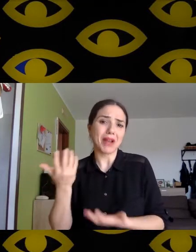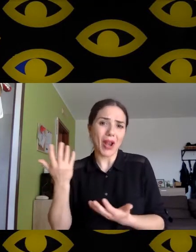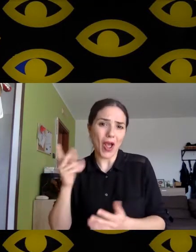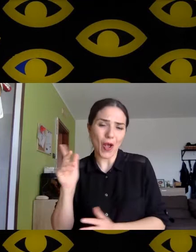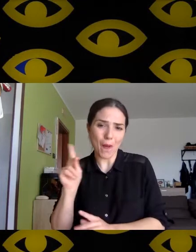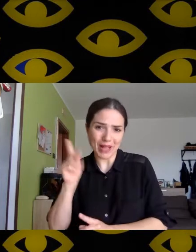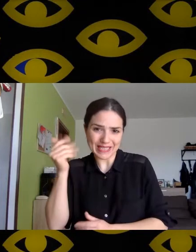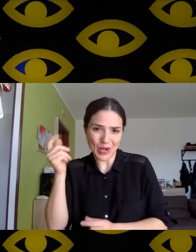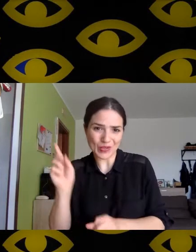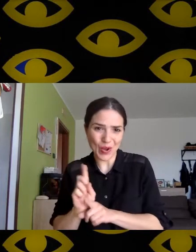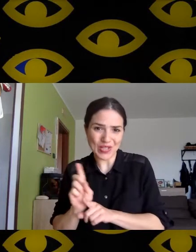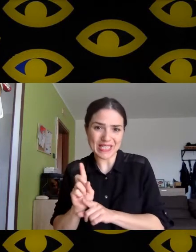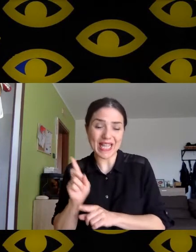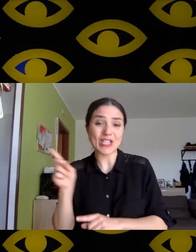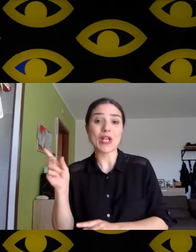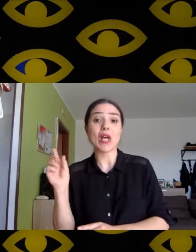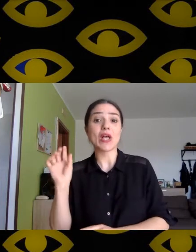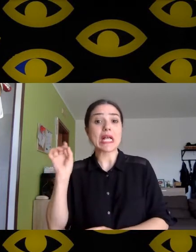commenti